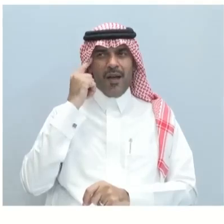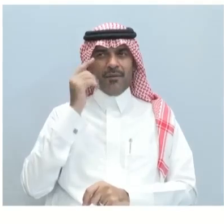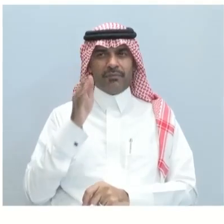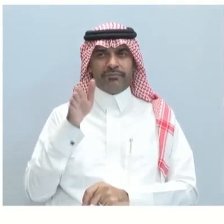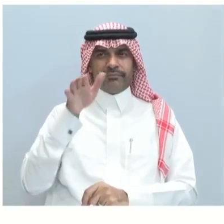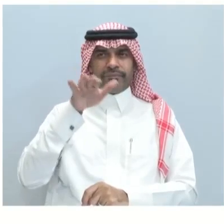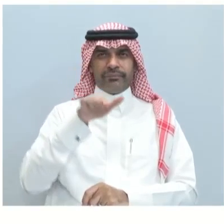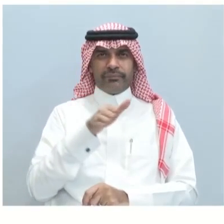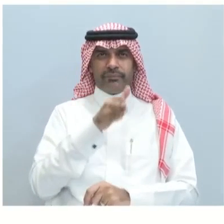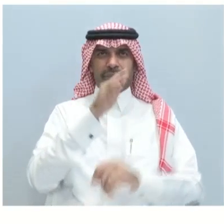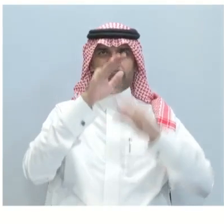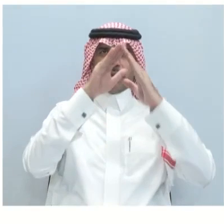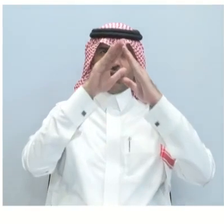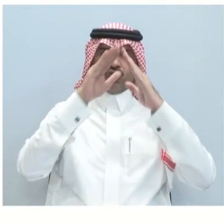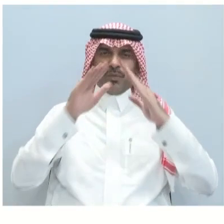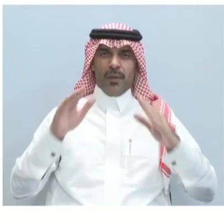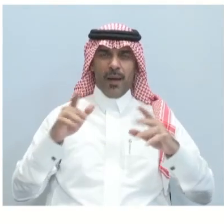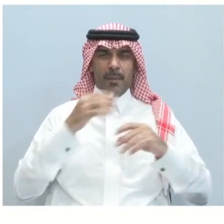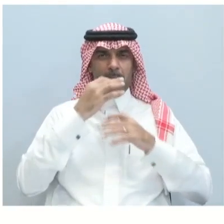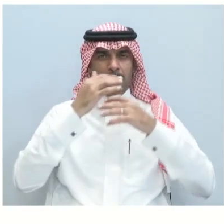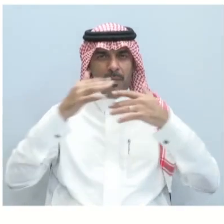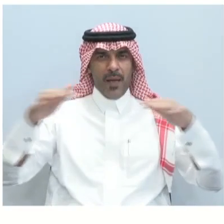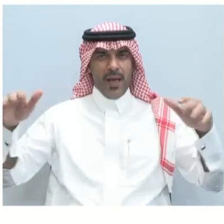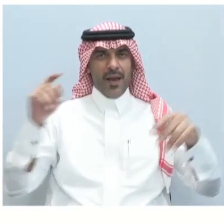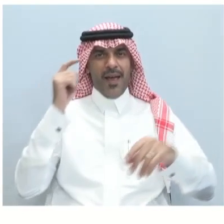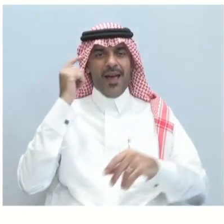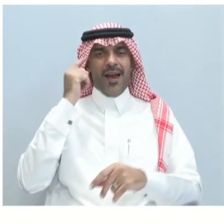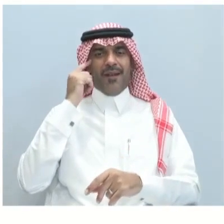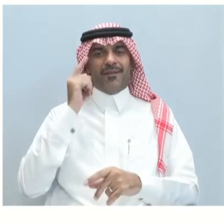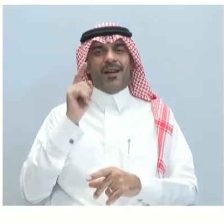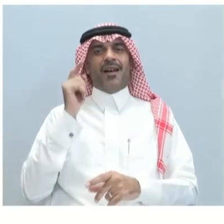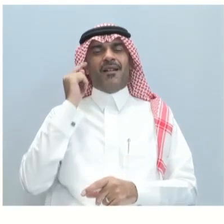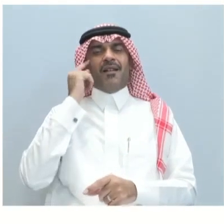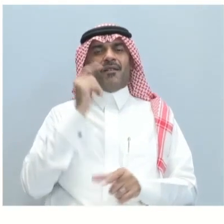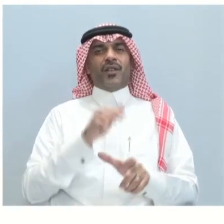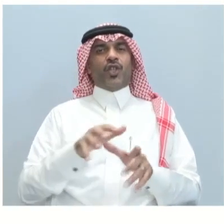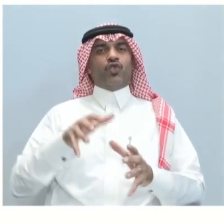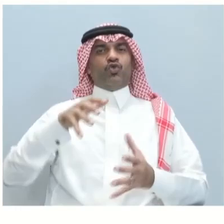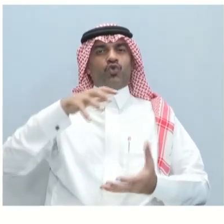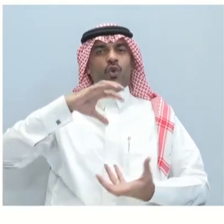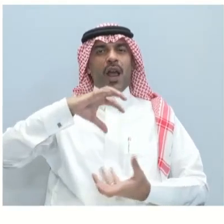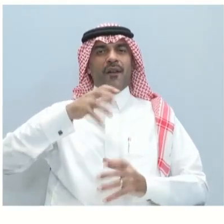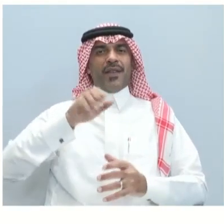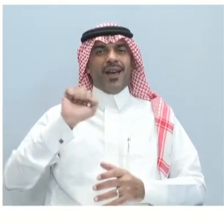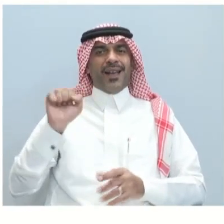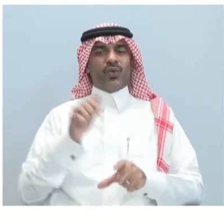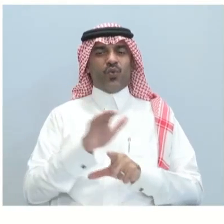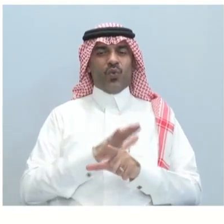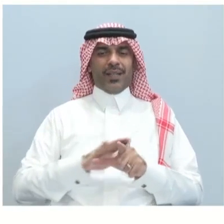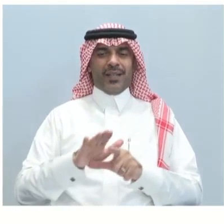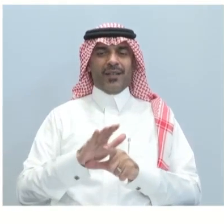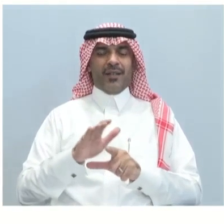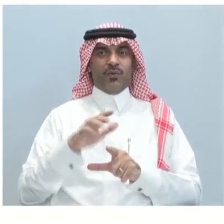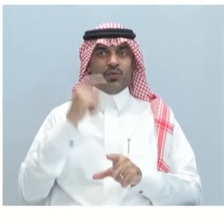لوطني المملكه العربيه السعوديه اذا تفيدني في ماذا في جغرافيه وطني من خلال دراسه